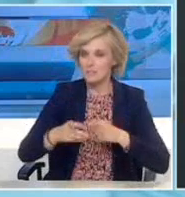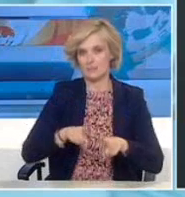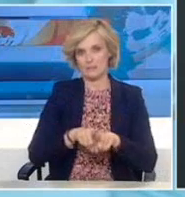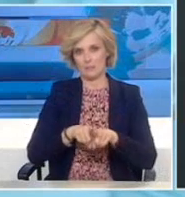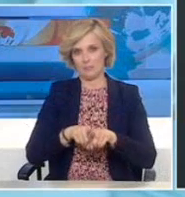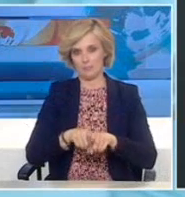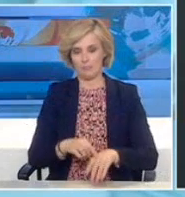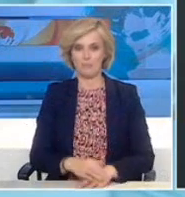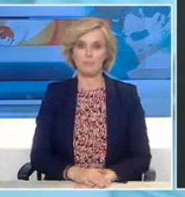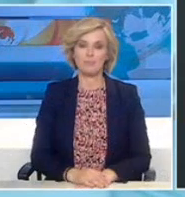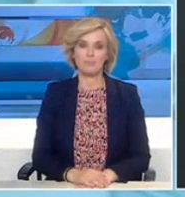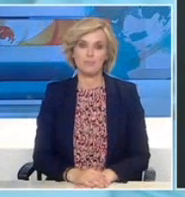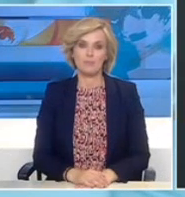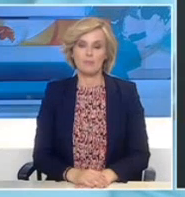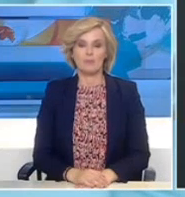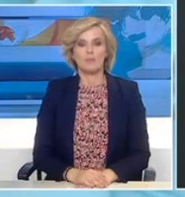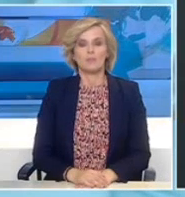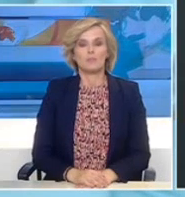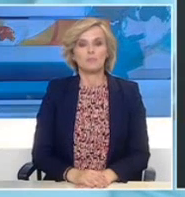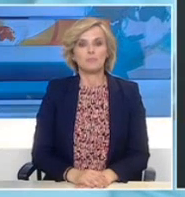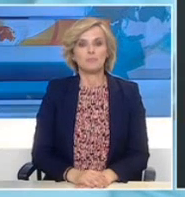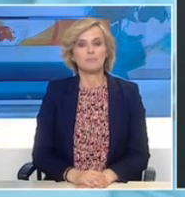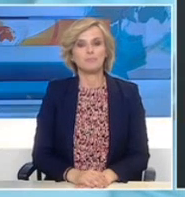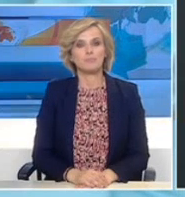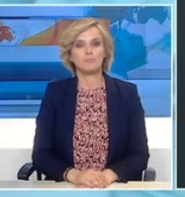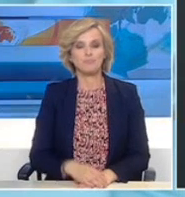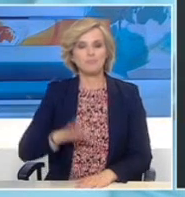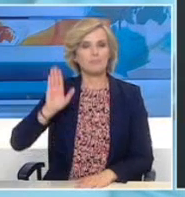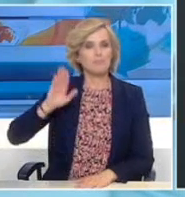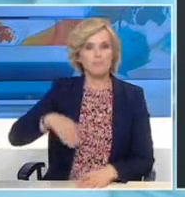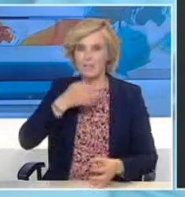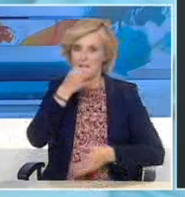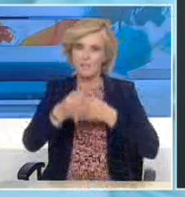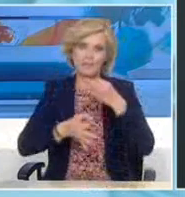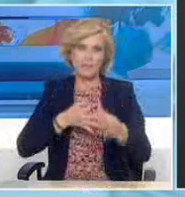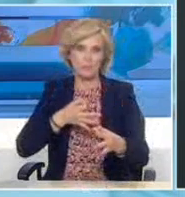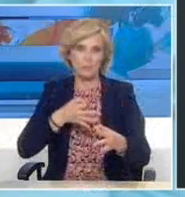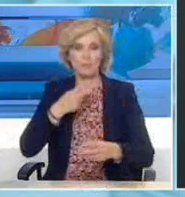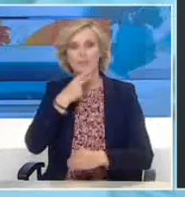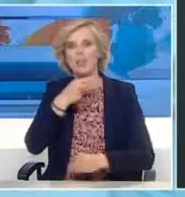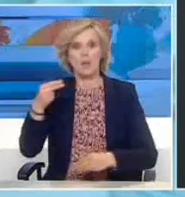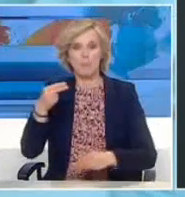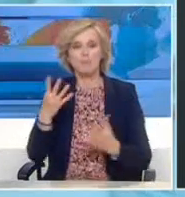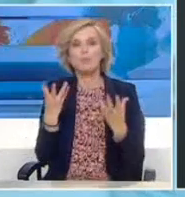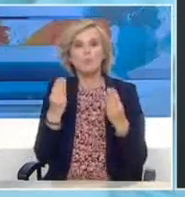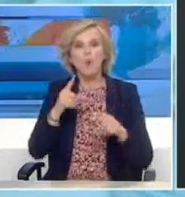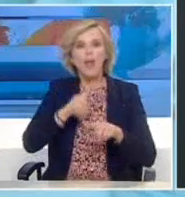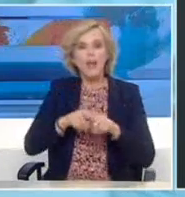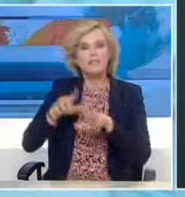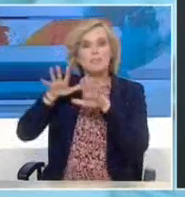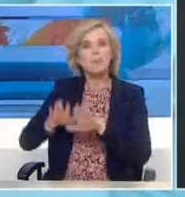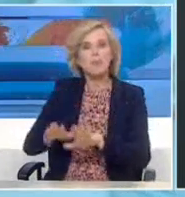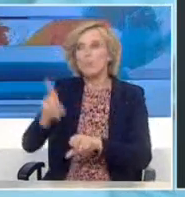Τέλος, θέλω να κάνω μια ιδιαίτερη αναφορά για τους επιβάτες των πτήσεων επαναπατρισμού από τη Μαδρίτη και τη Βαρκελόνη που τέθηκαν